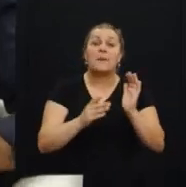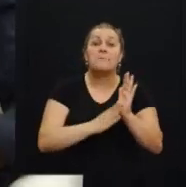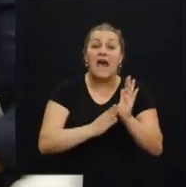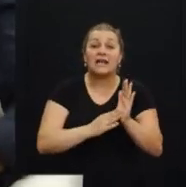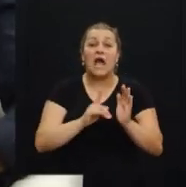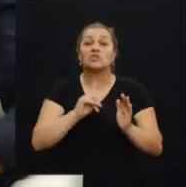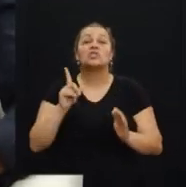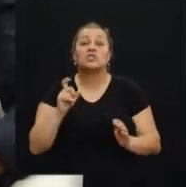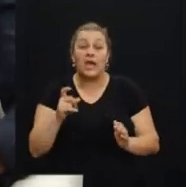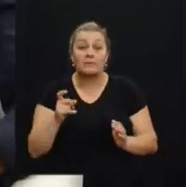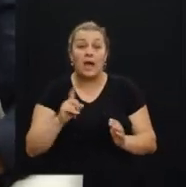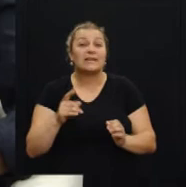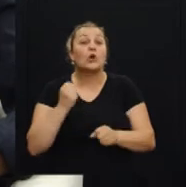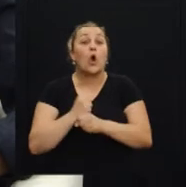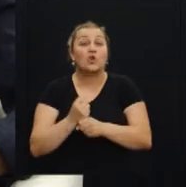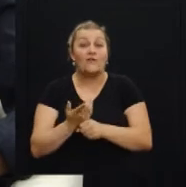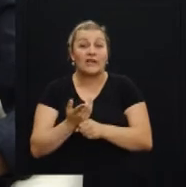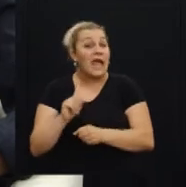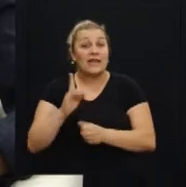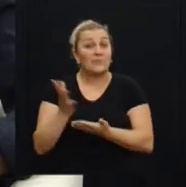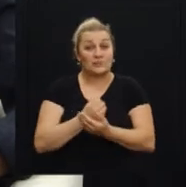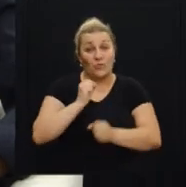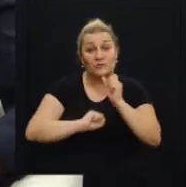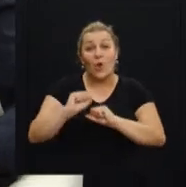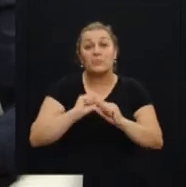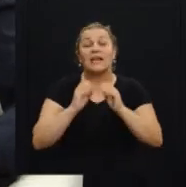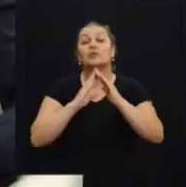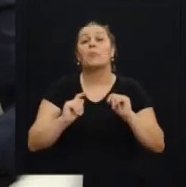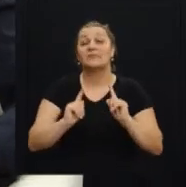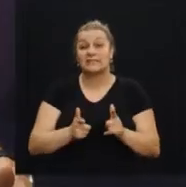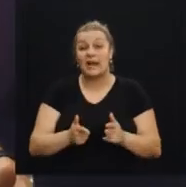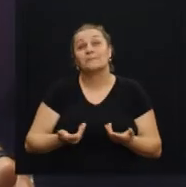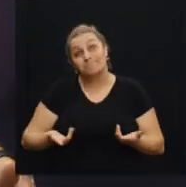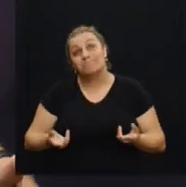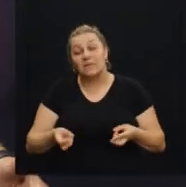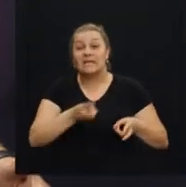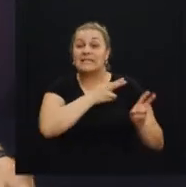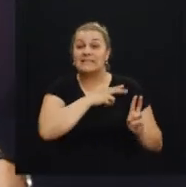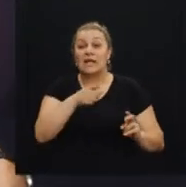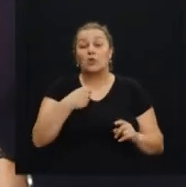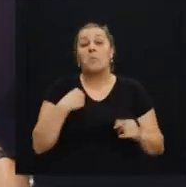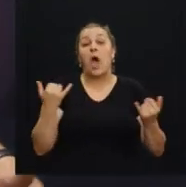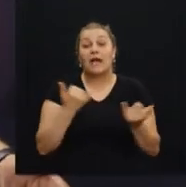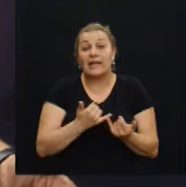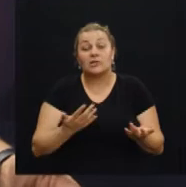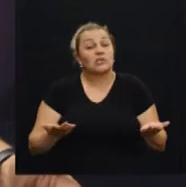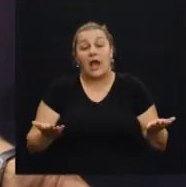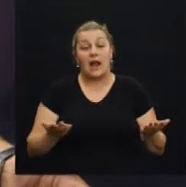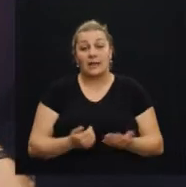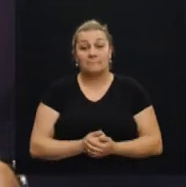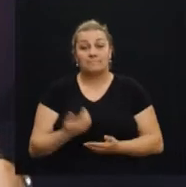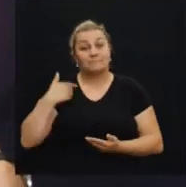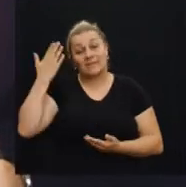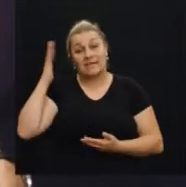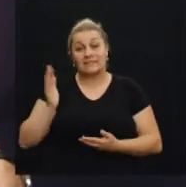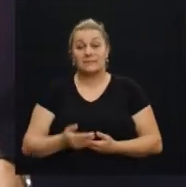Čermak, ni naš Gotovina, ne bi se ni obranio domovinski rat. A istina, to je naša, mislim, moja greška, ali... Ne